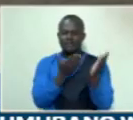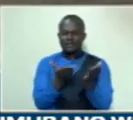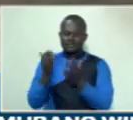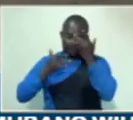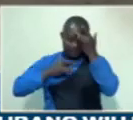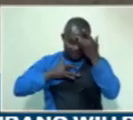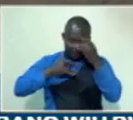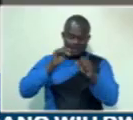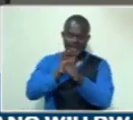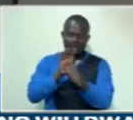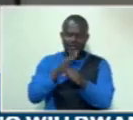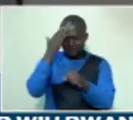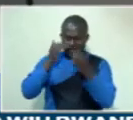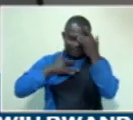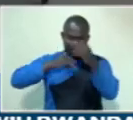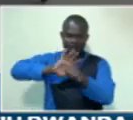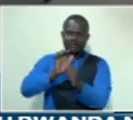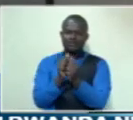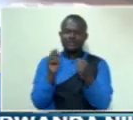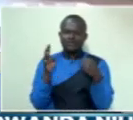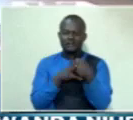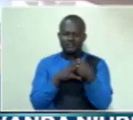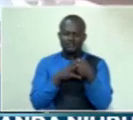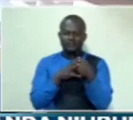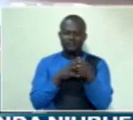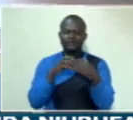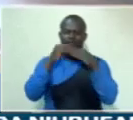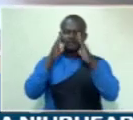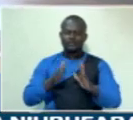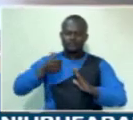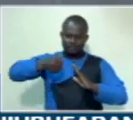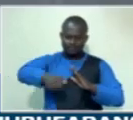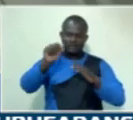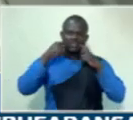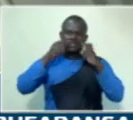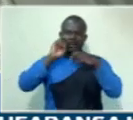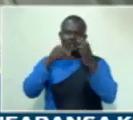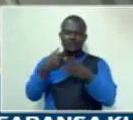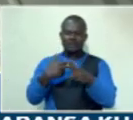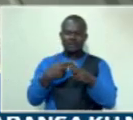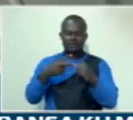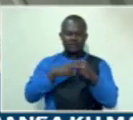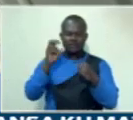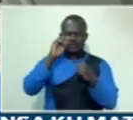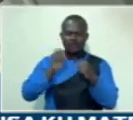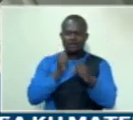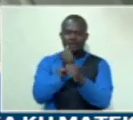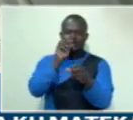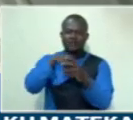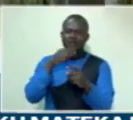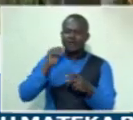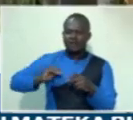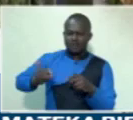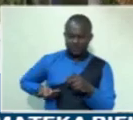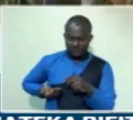barembye kubera icyorezo cya COVID-19 ubuyobozi bwabyo buvuga ko 70% by'ababikoramo ari